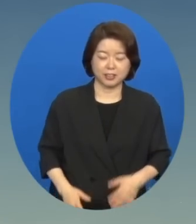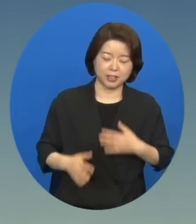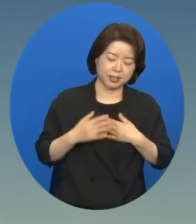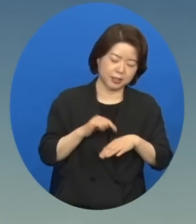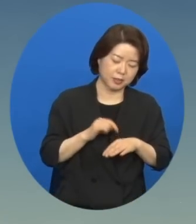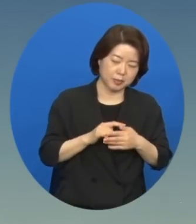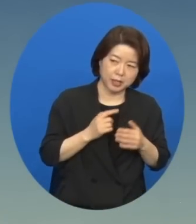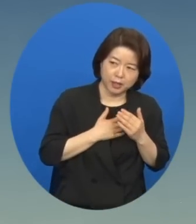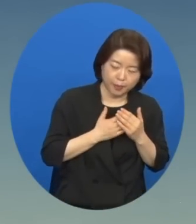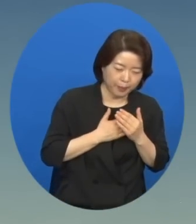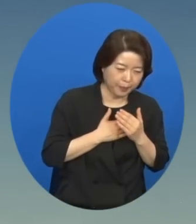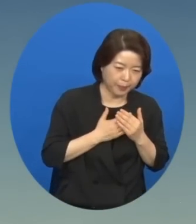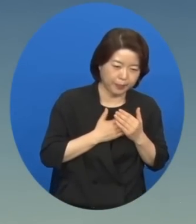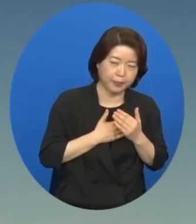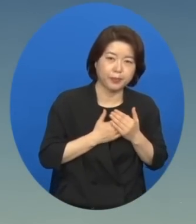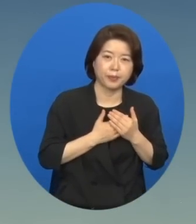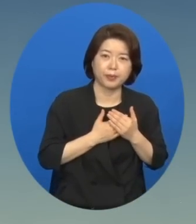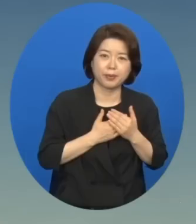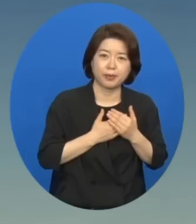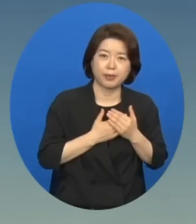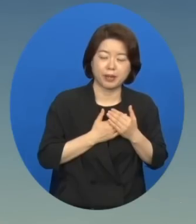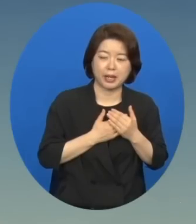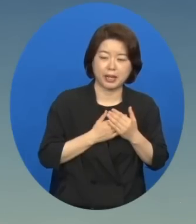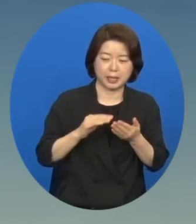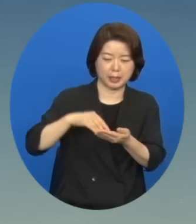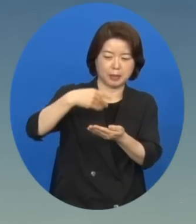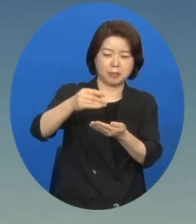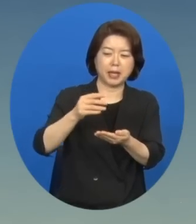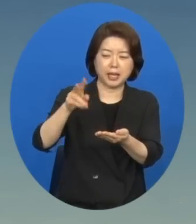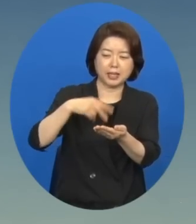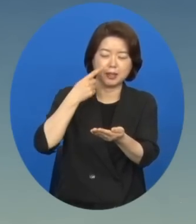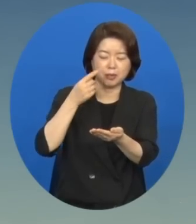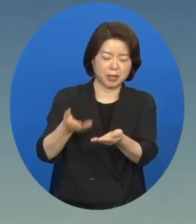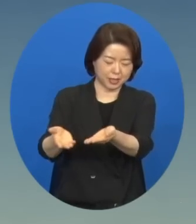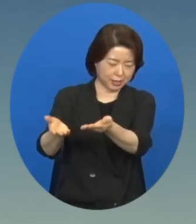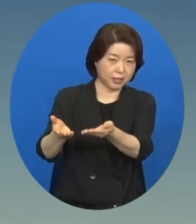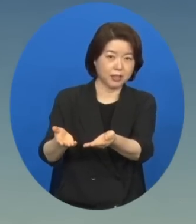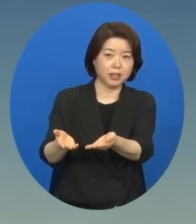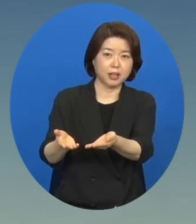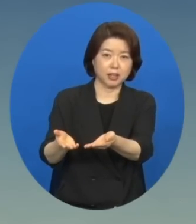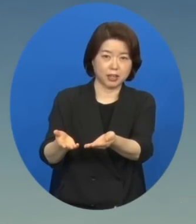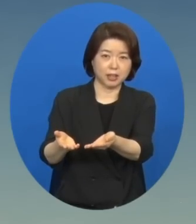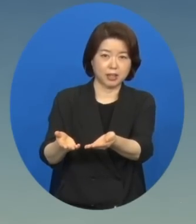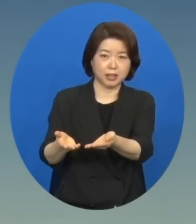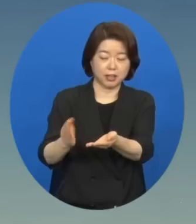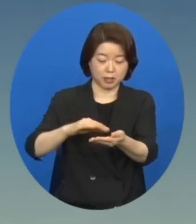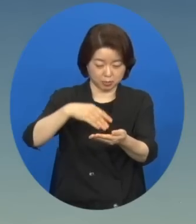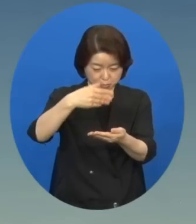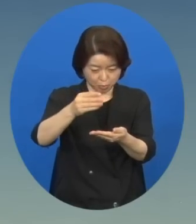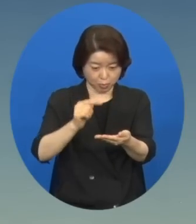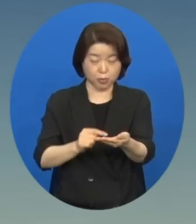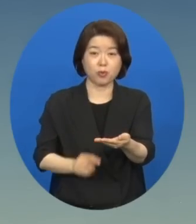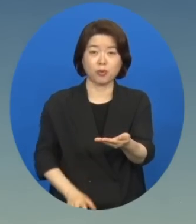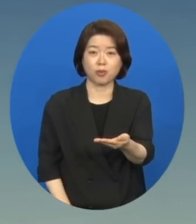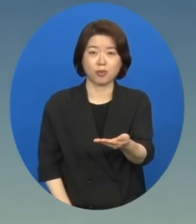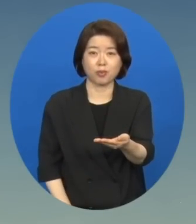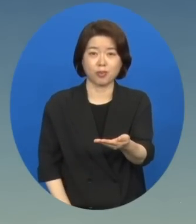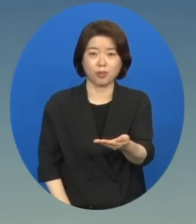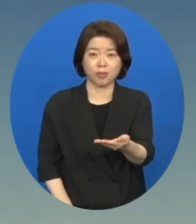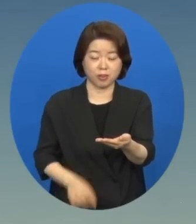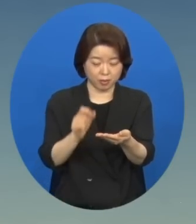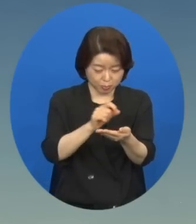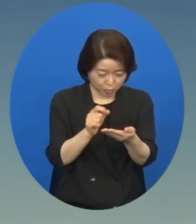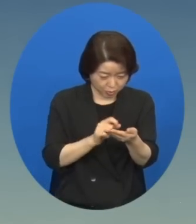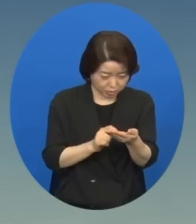마음이 조마조마하던지 펴서 읽어봐. 네, 폈는데 편지가